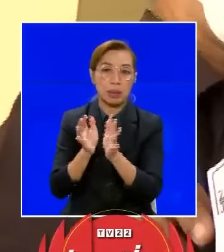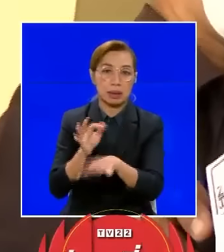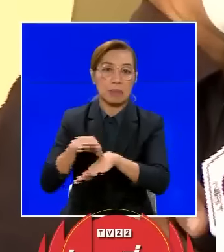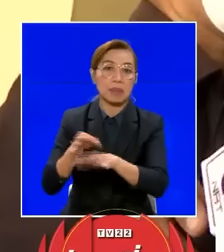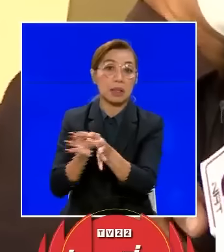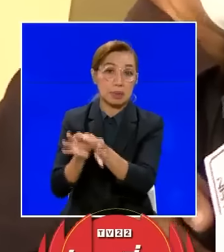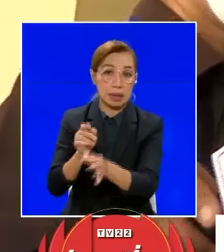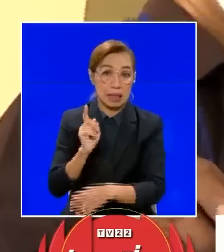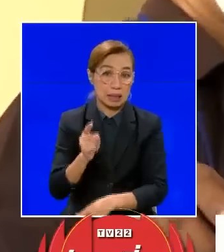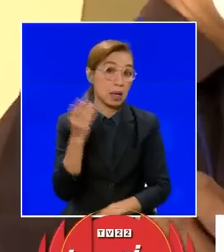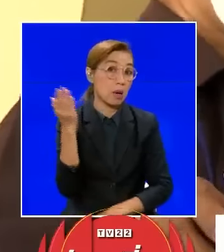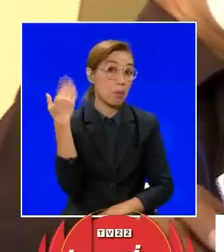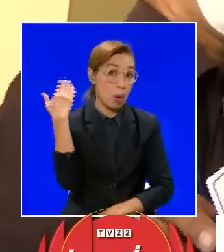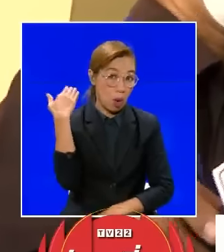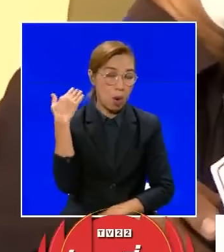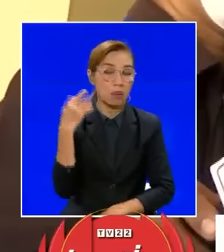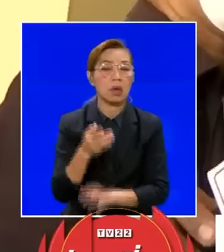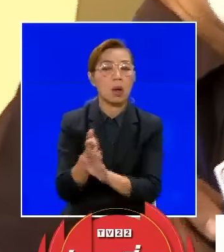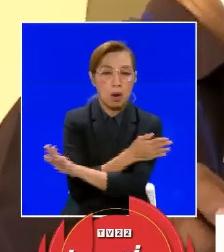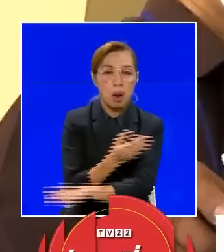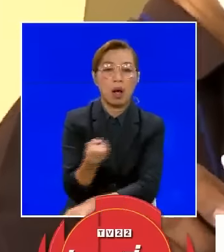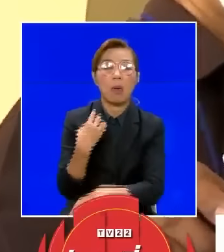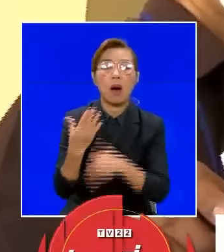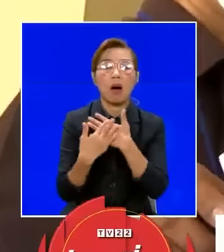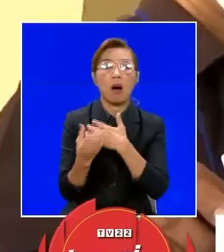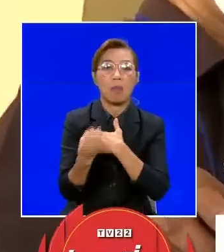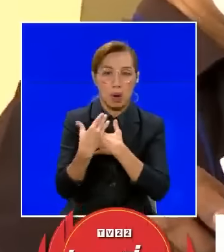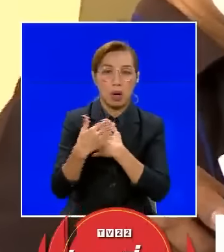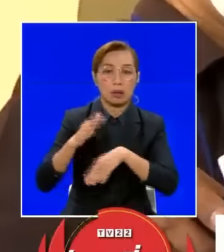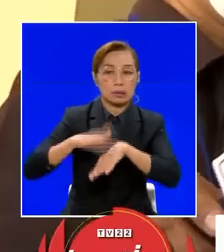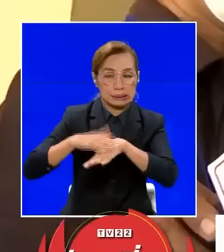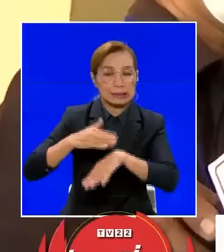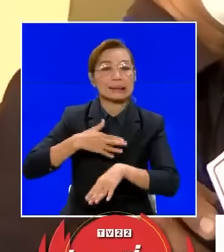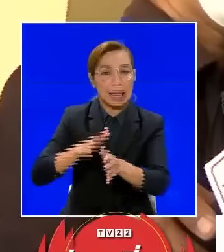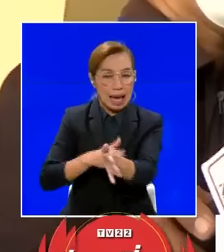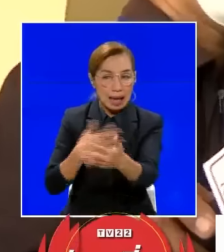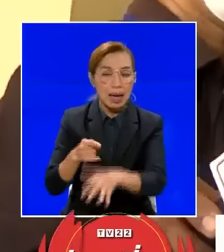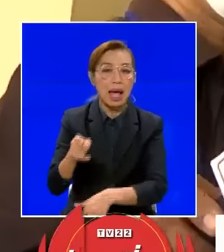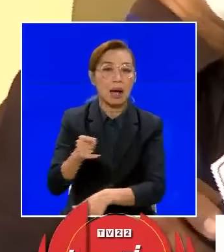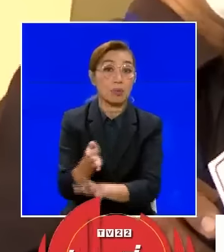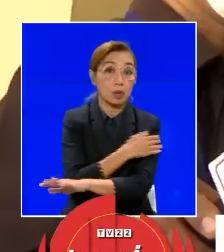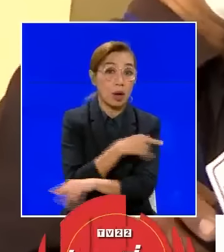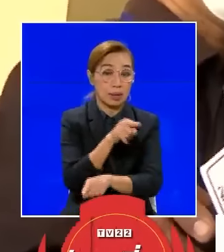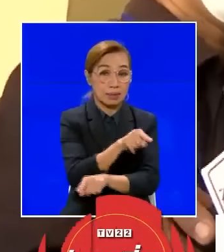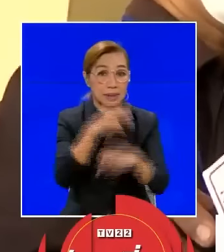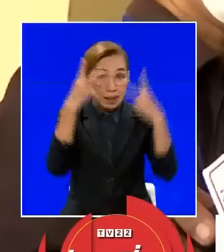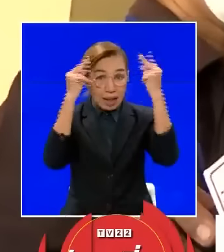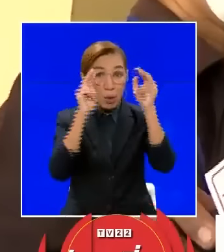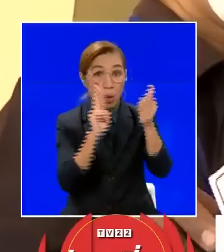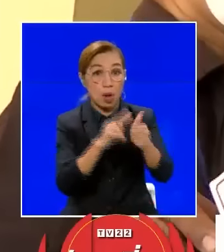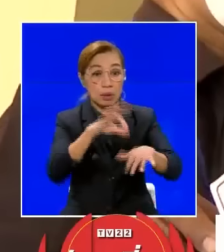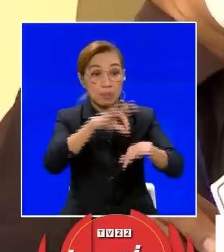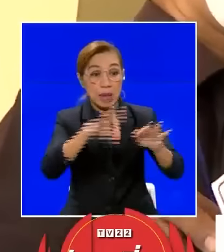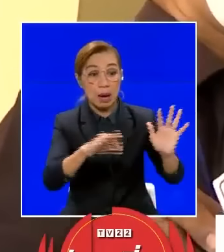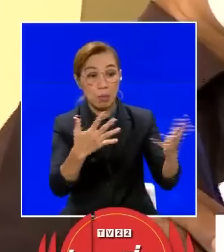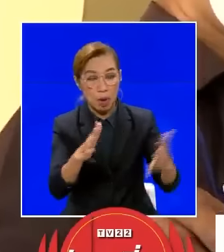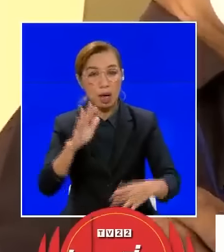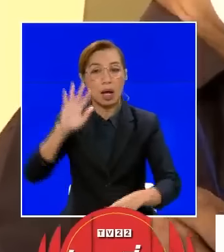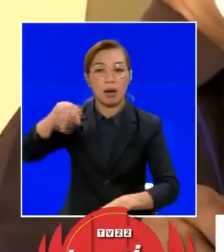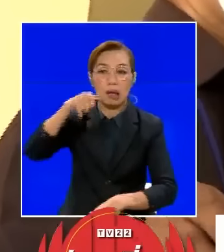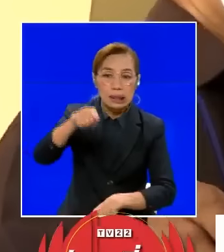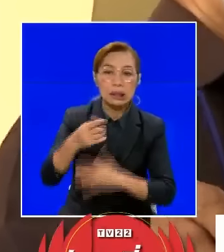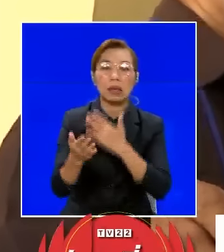านแล้วก็คือมีการคุยกันไว้ก่อนหน้านี้แล้วนะคะว่าจะมาช่วยดูแลเกี่ยวกับเรื่องของเอกสารอะไรต่างๆนานาที่จะมี